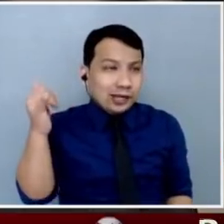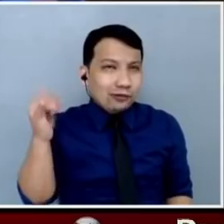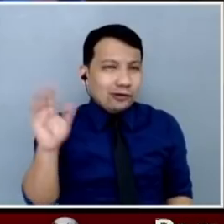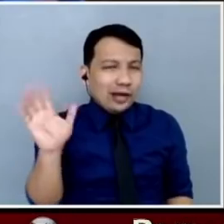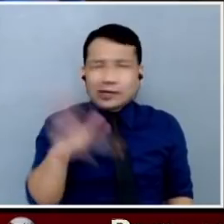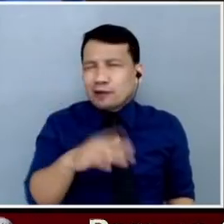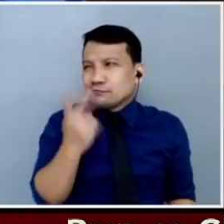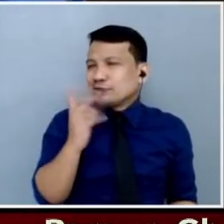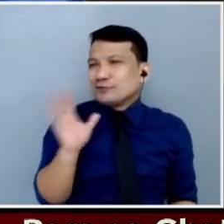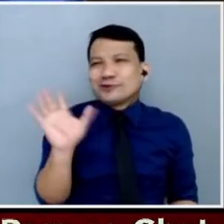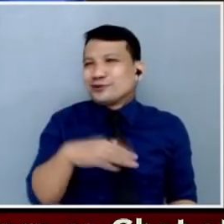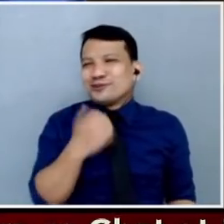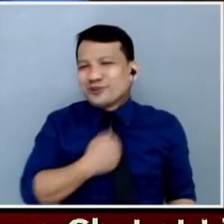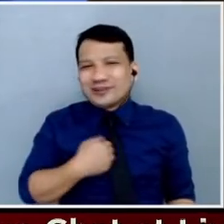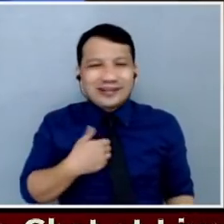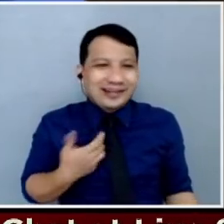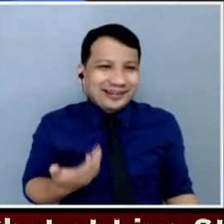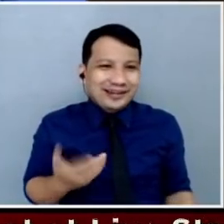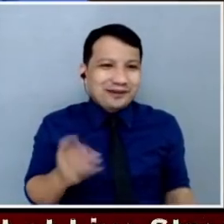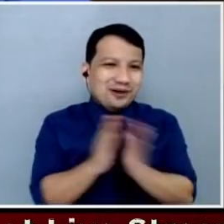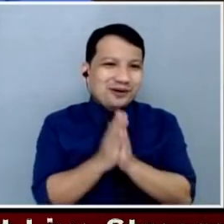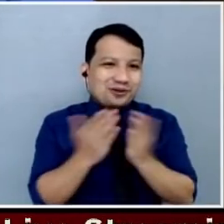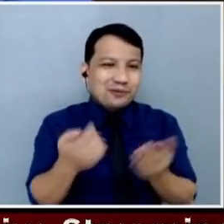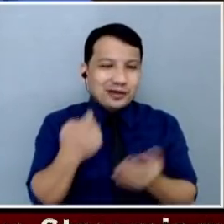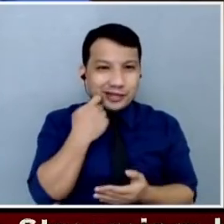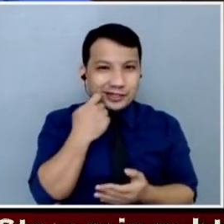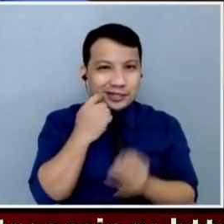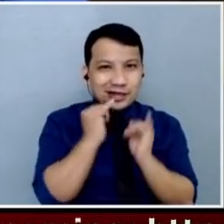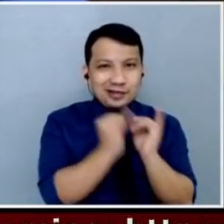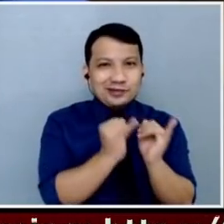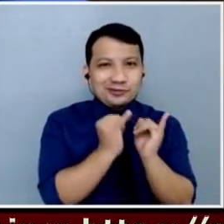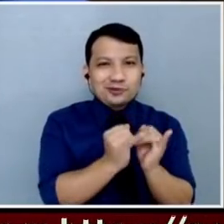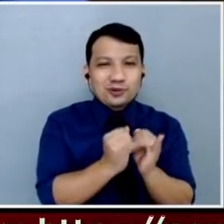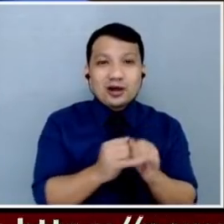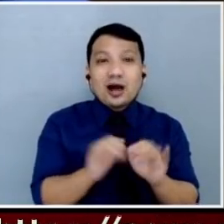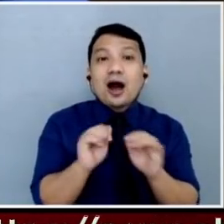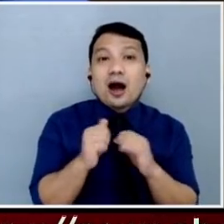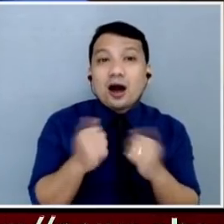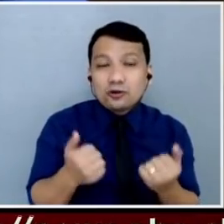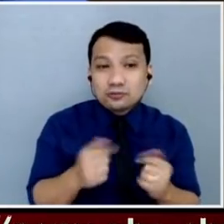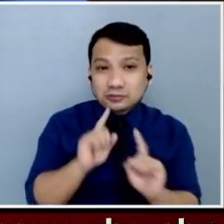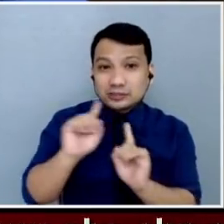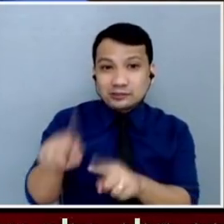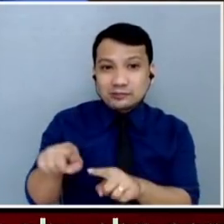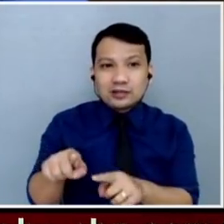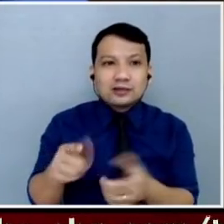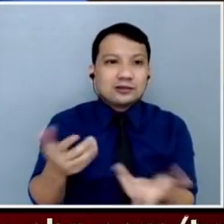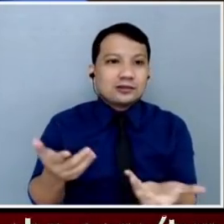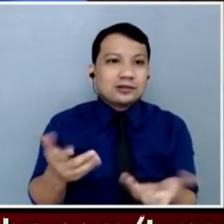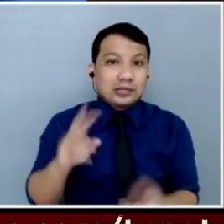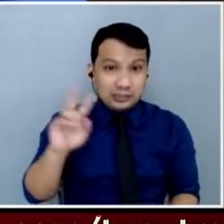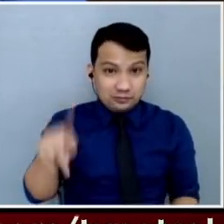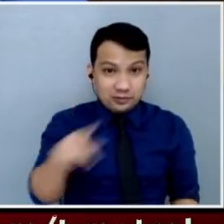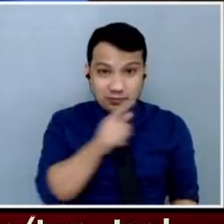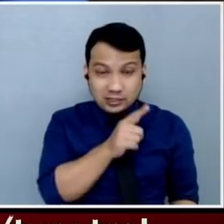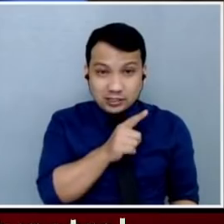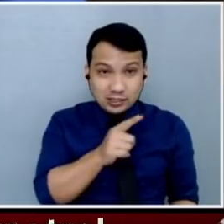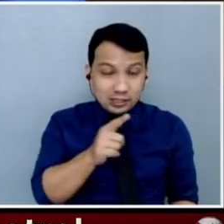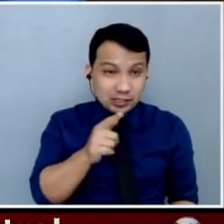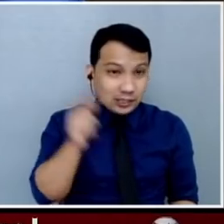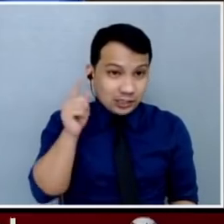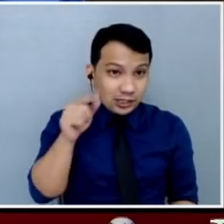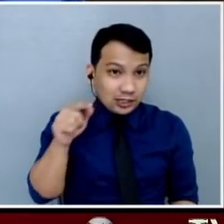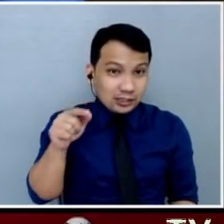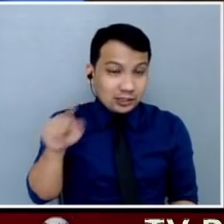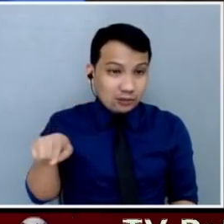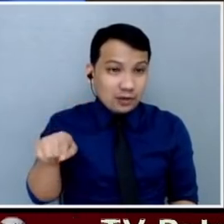sorry. Nabuklat din kanina sa interview ang paraan ng pagsagot niya sa pahayag na binitiwa ni Vice President Lenny